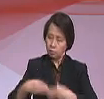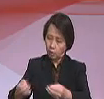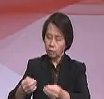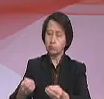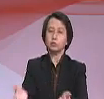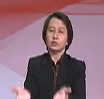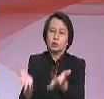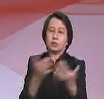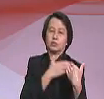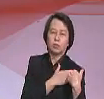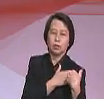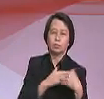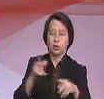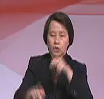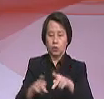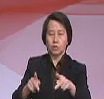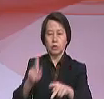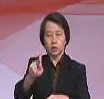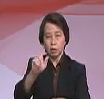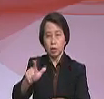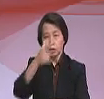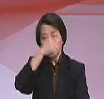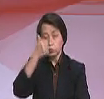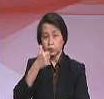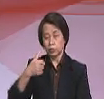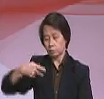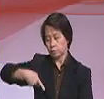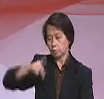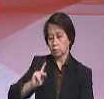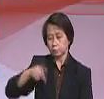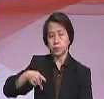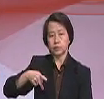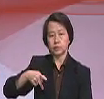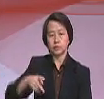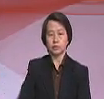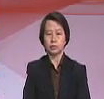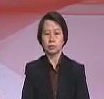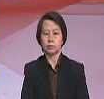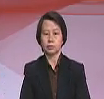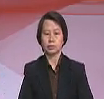meringankan beban warga wilayah persekutuan susulan pelaksanaan perintah kawalan pergerakan.